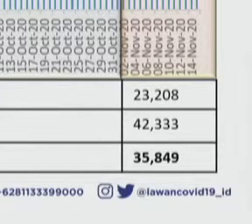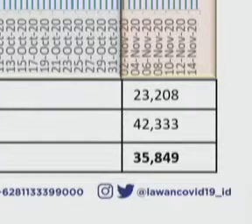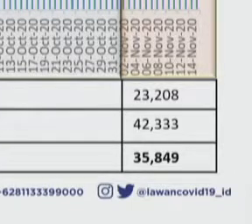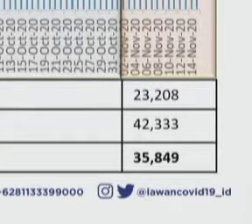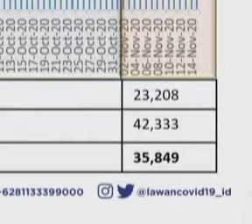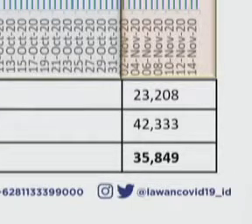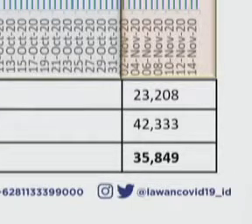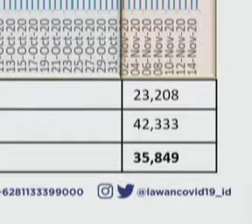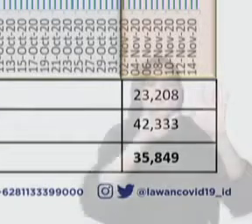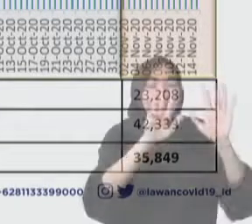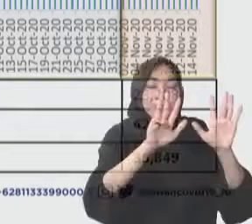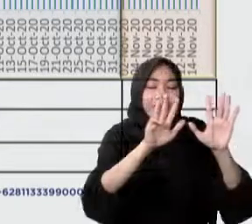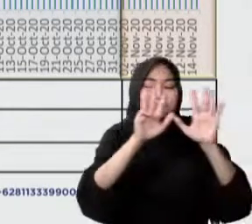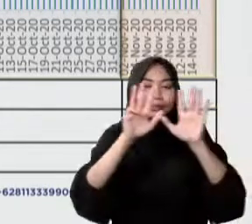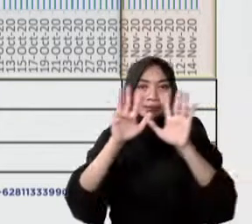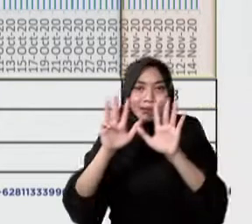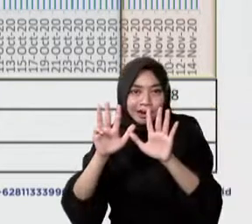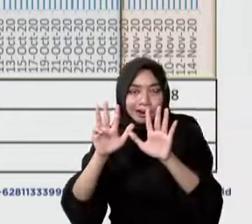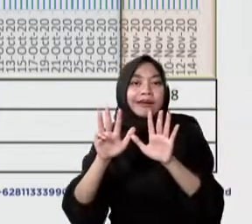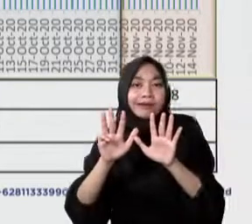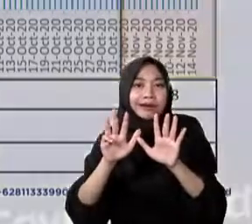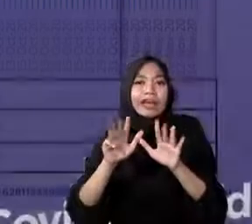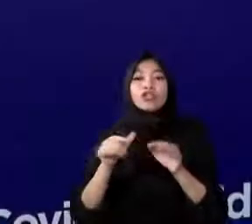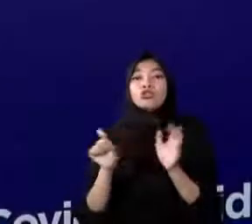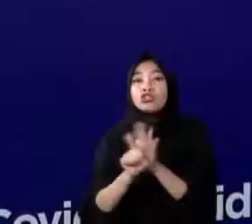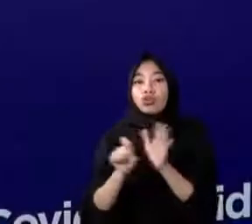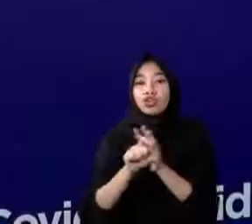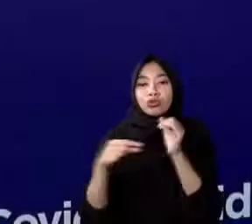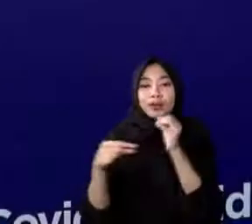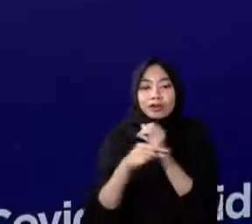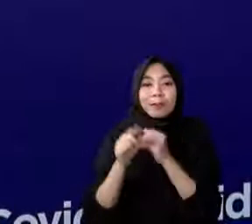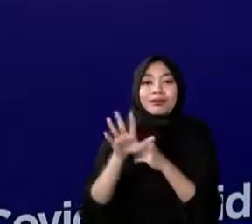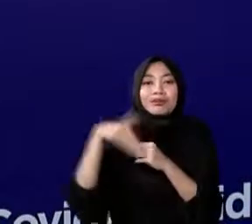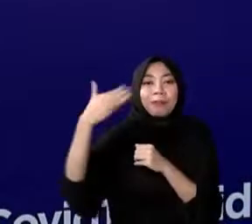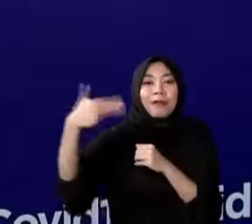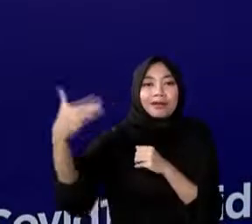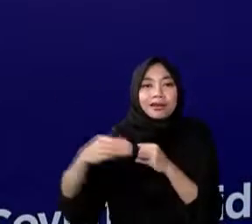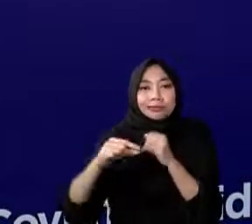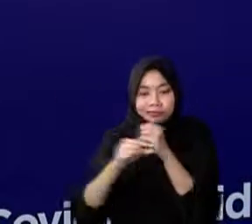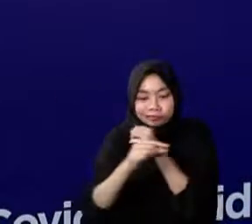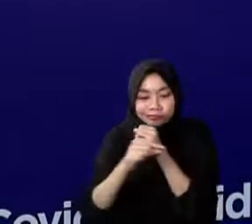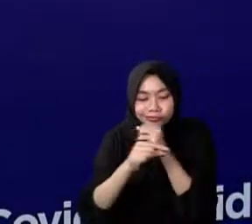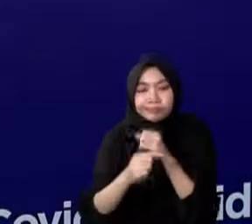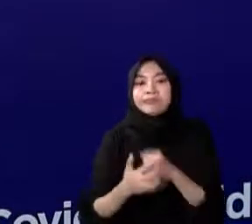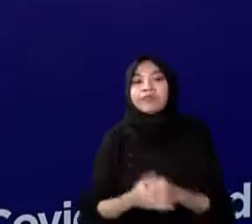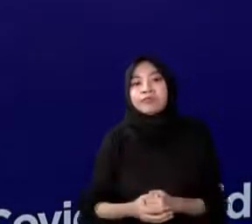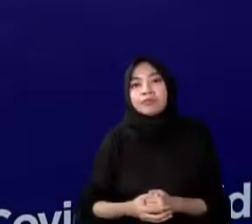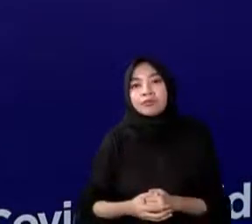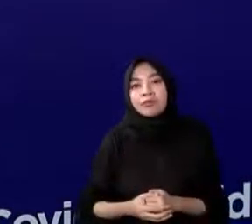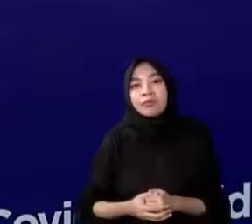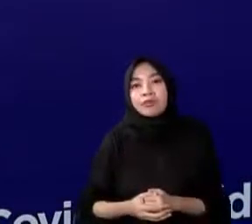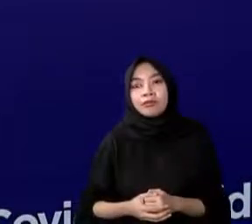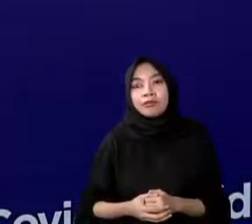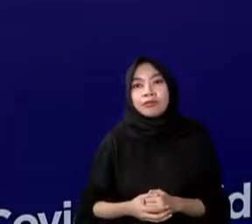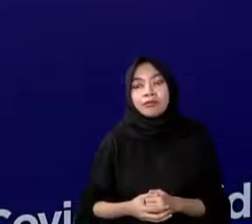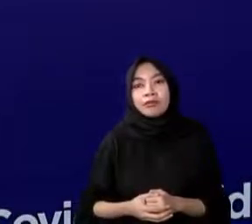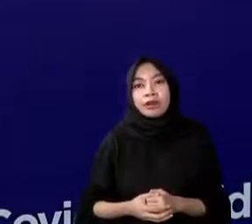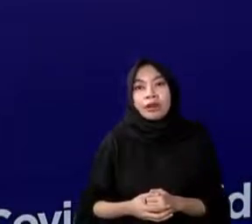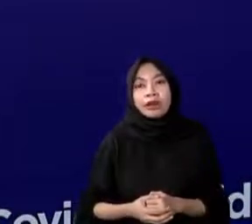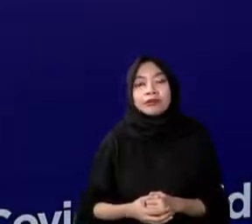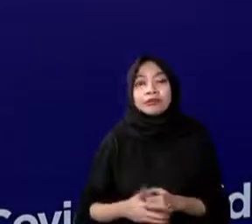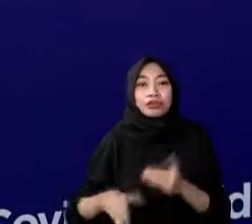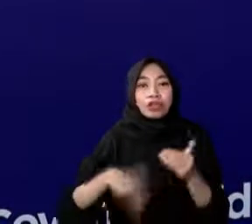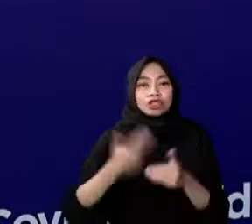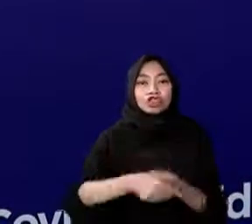Nah, ini dari jumlah pemeriksaan spesimen harian. Selanjutnya adalah jumlah orang yang diperiksa, dan ini yang jauh lebih